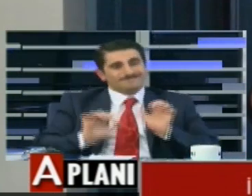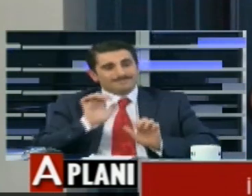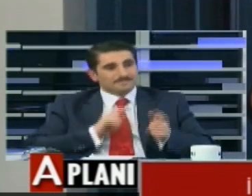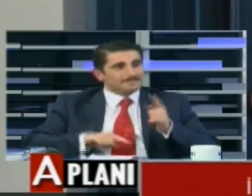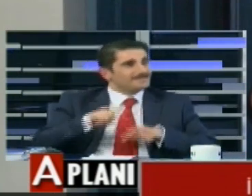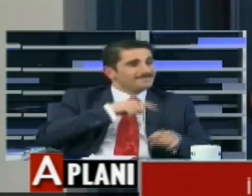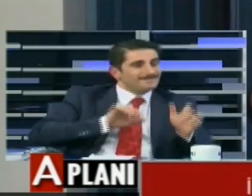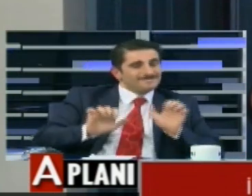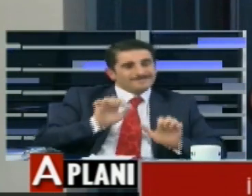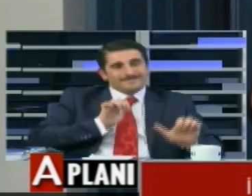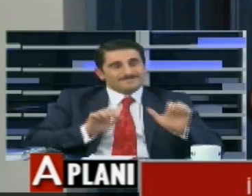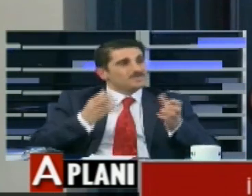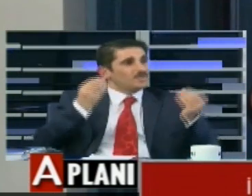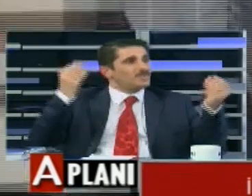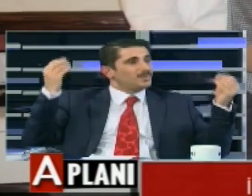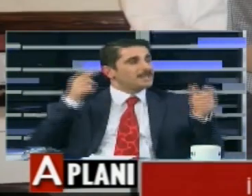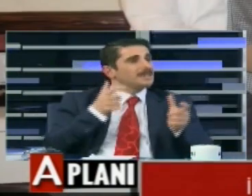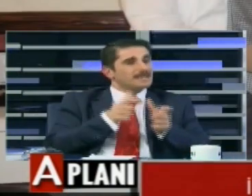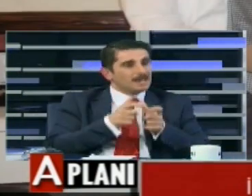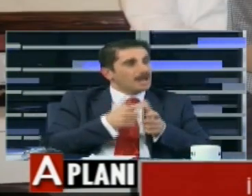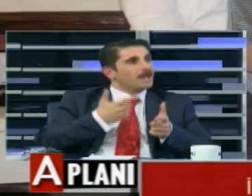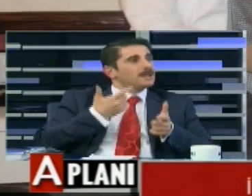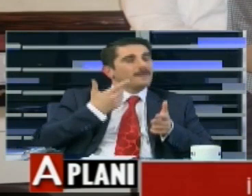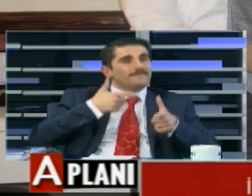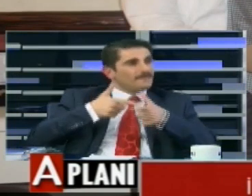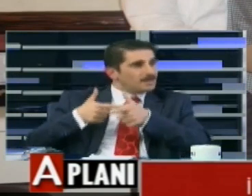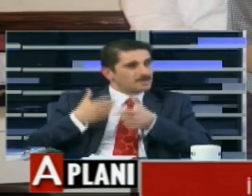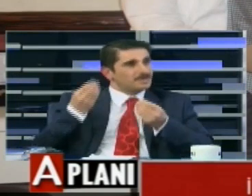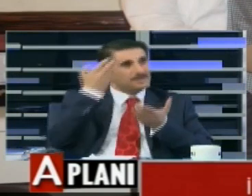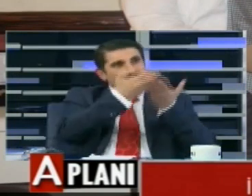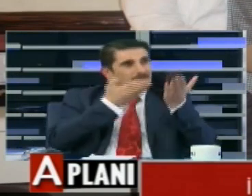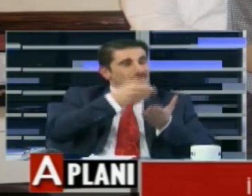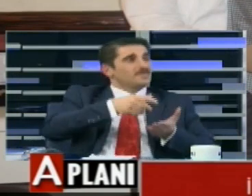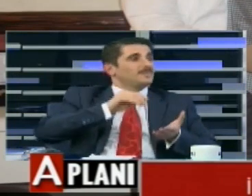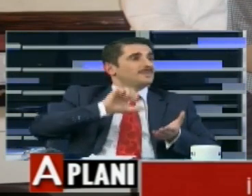noterler, hastaneler, adliyeler, karakollar vesaire, bunlar gibi yerlerde